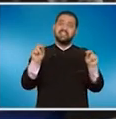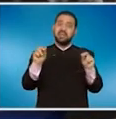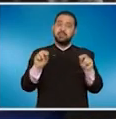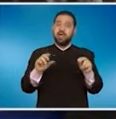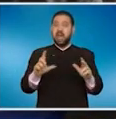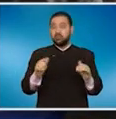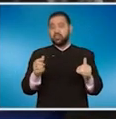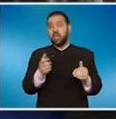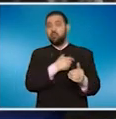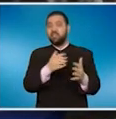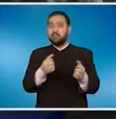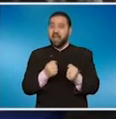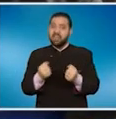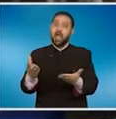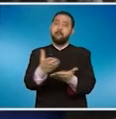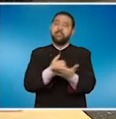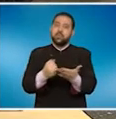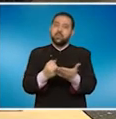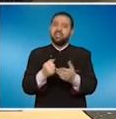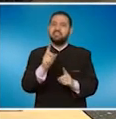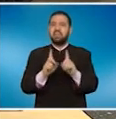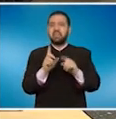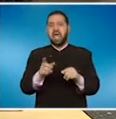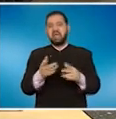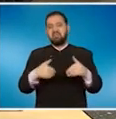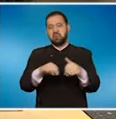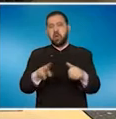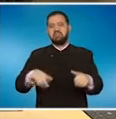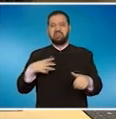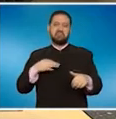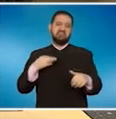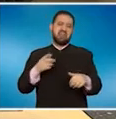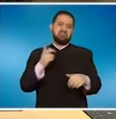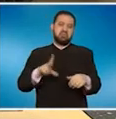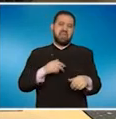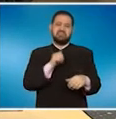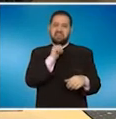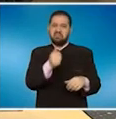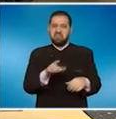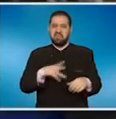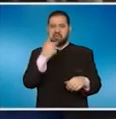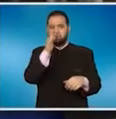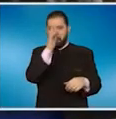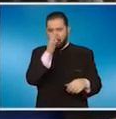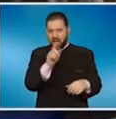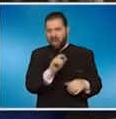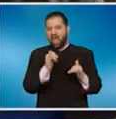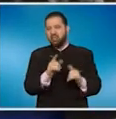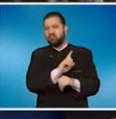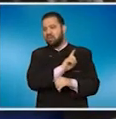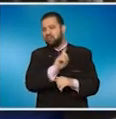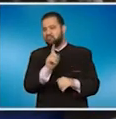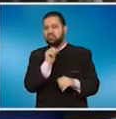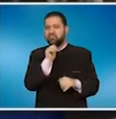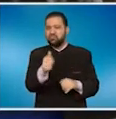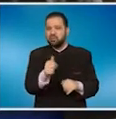vom avea succes în demersul duhovnicesc. Dacă ignorăm, crezând că nu e vorba de nimic și că lucrurile se întâmplă pur și simplu așa, atunci